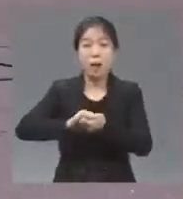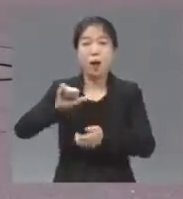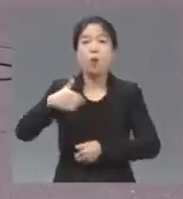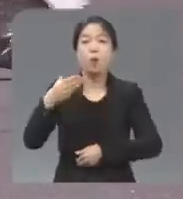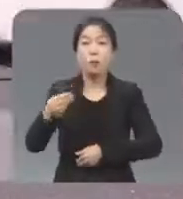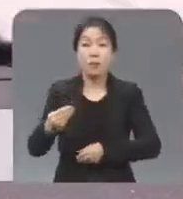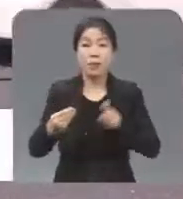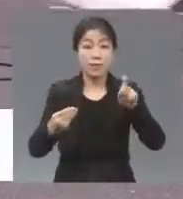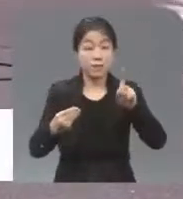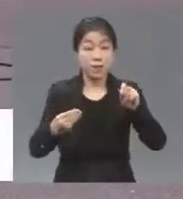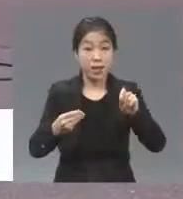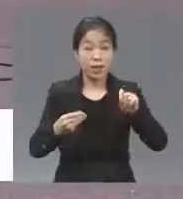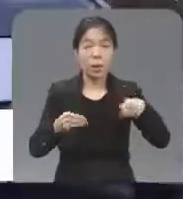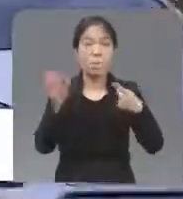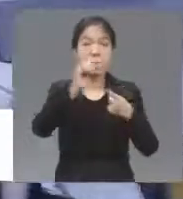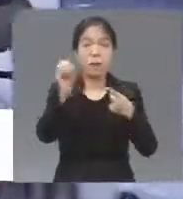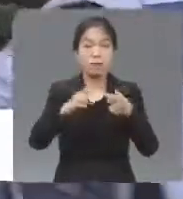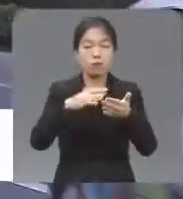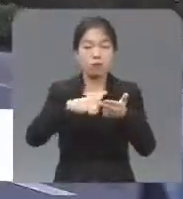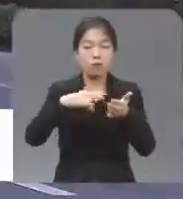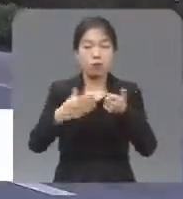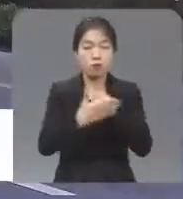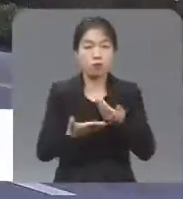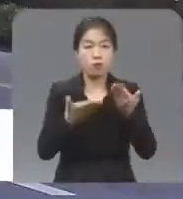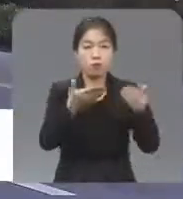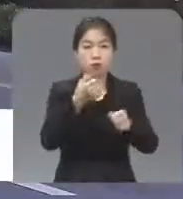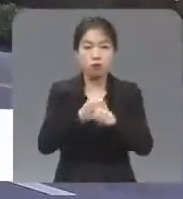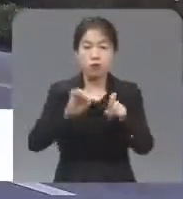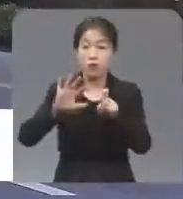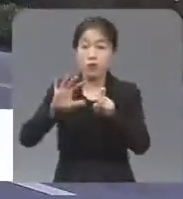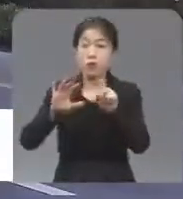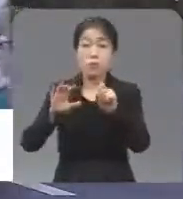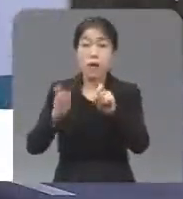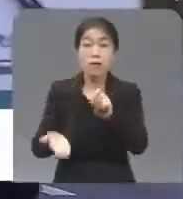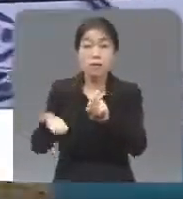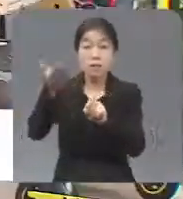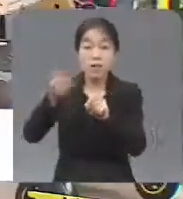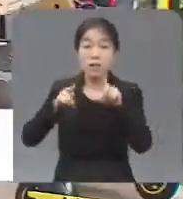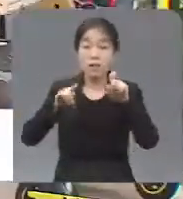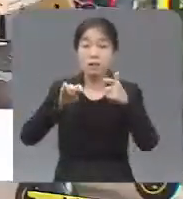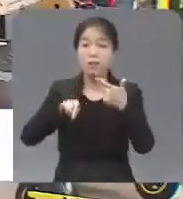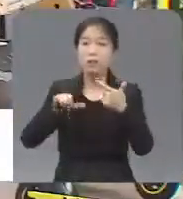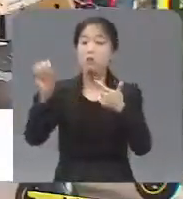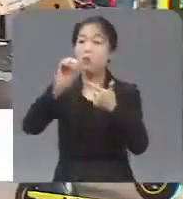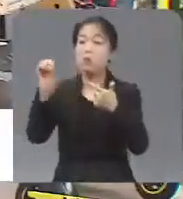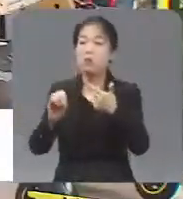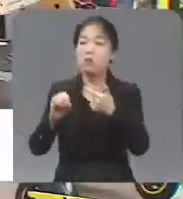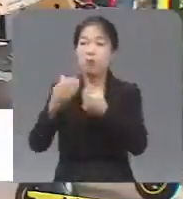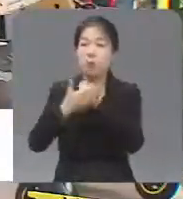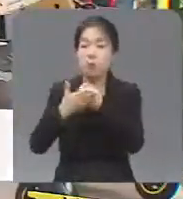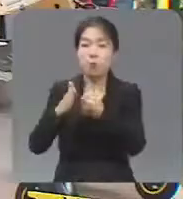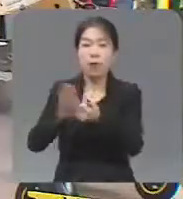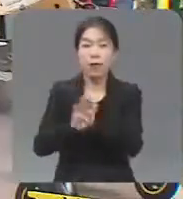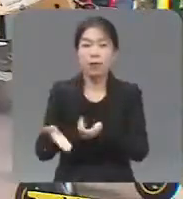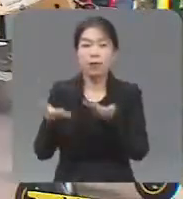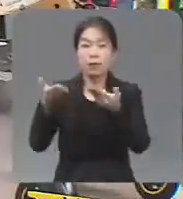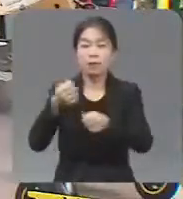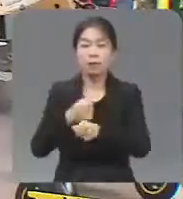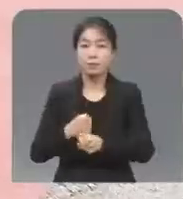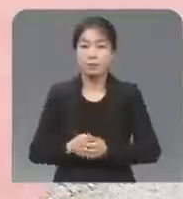10만 원까지는 전액 세액공제를 받고 10만 원 초과분부터는 16.5%의 공제 혜택을 받게